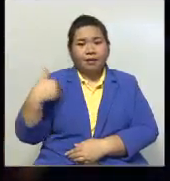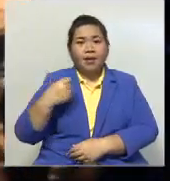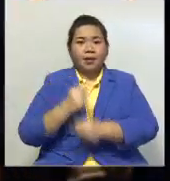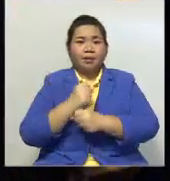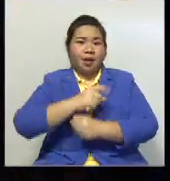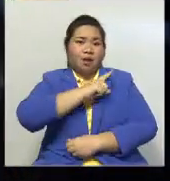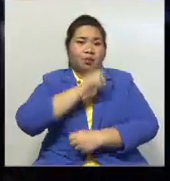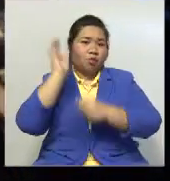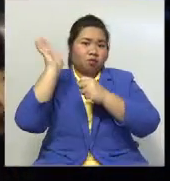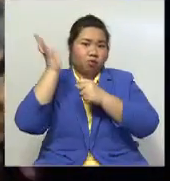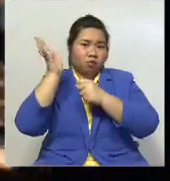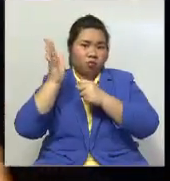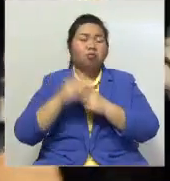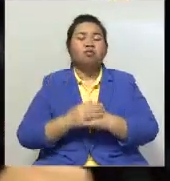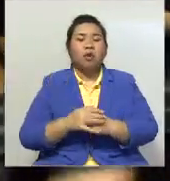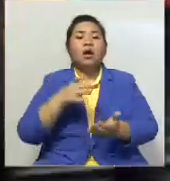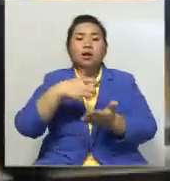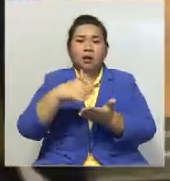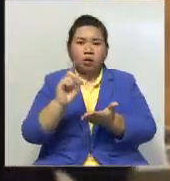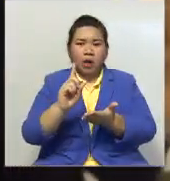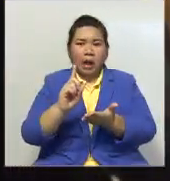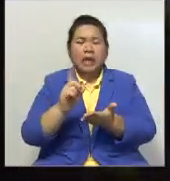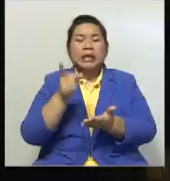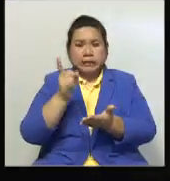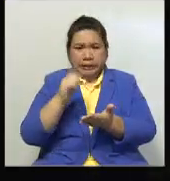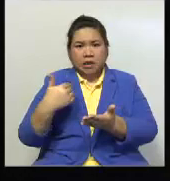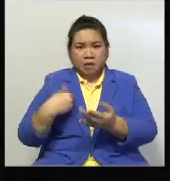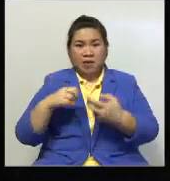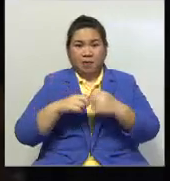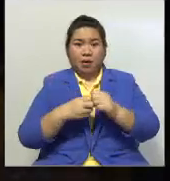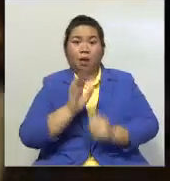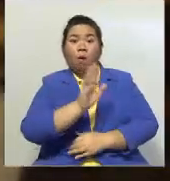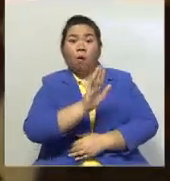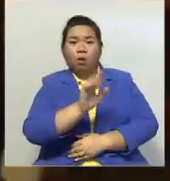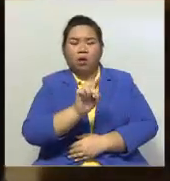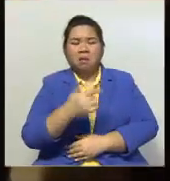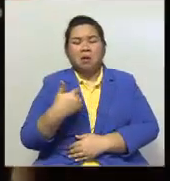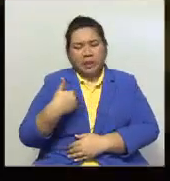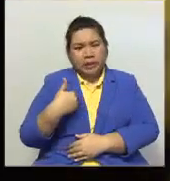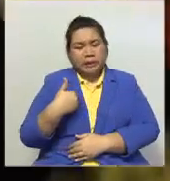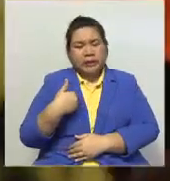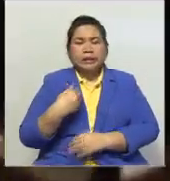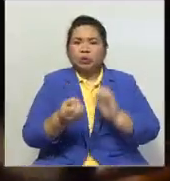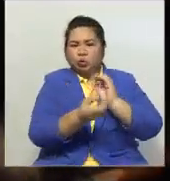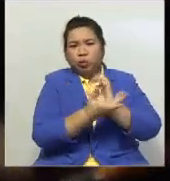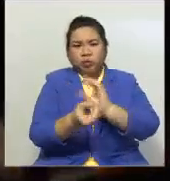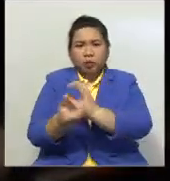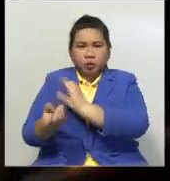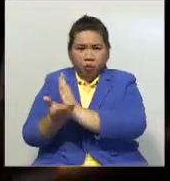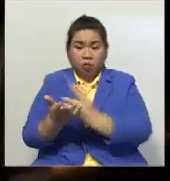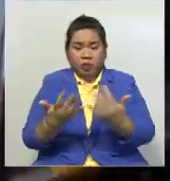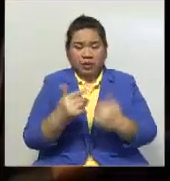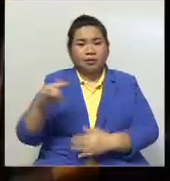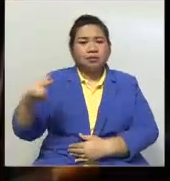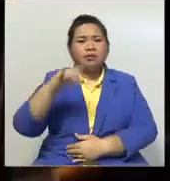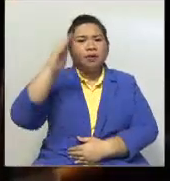กองทัพอากาศเนี่ยท่านก็เปิดเผยนะคะว่าตามเหตุการณ์ที่เกิดขึ้นเนี่ยนะคะก็สร้างความเสียหายเป็นจำนวนมากทางก